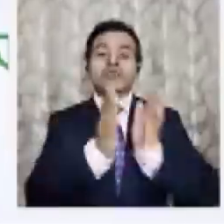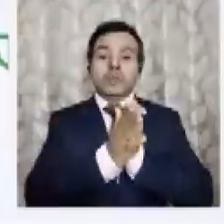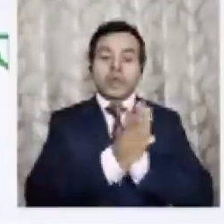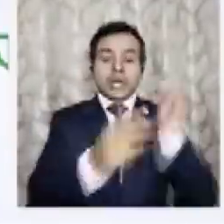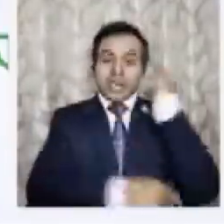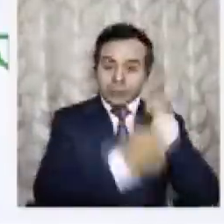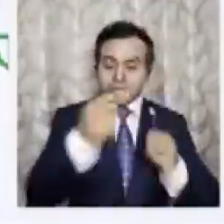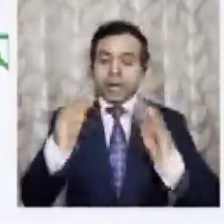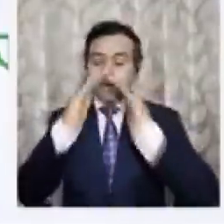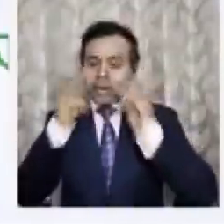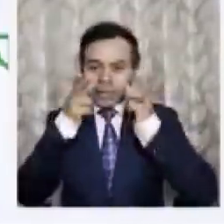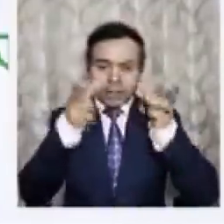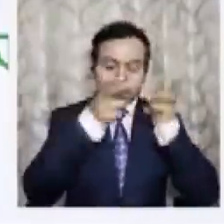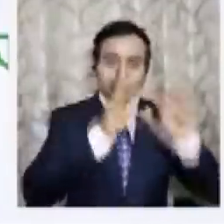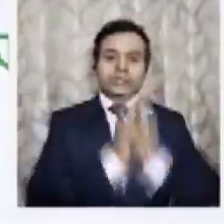56,638 জন।